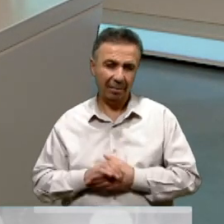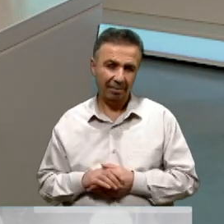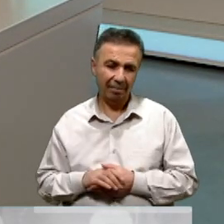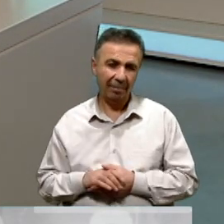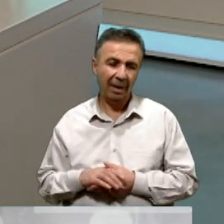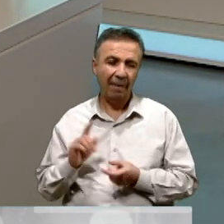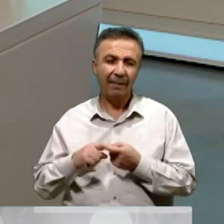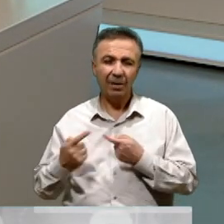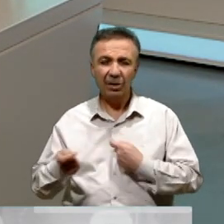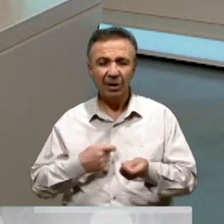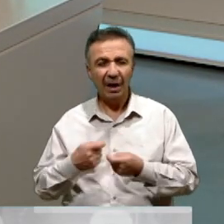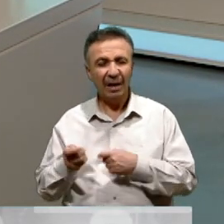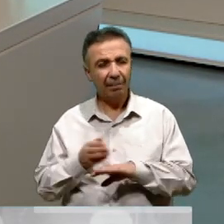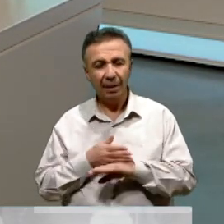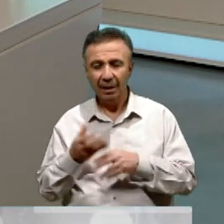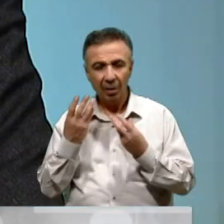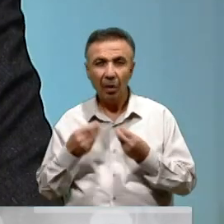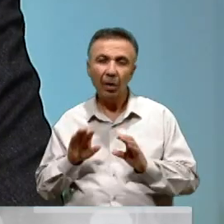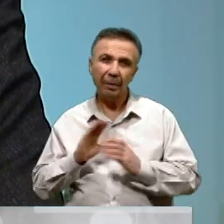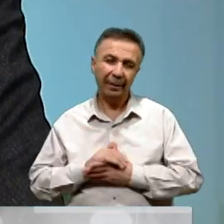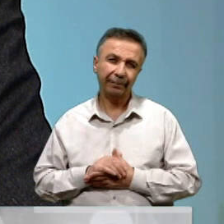ve ticaret malı olmayan